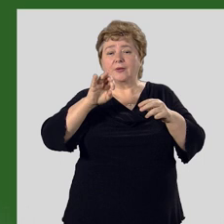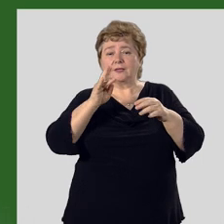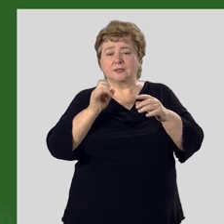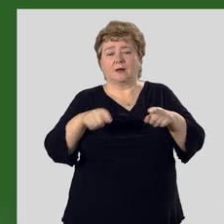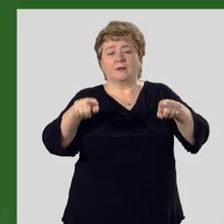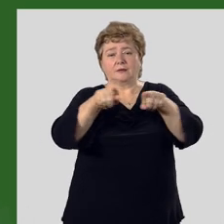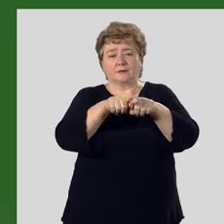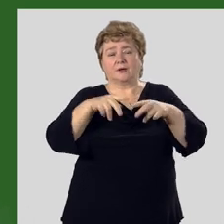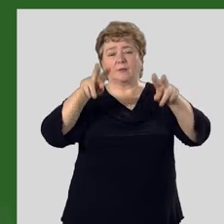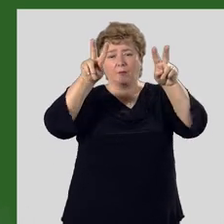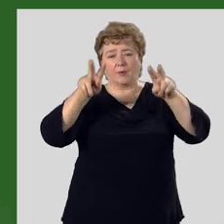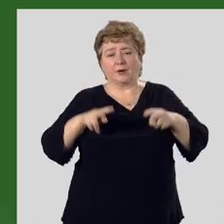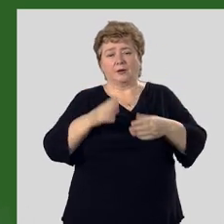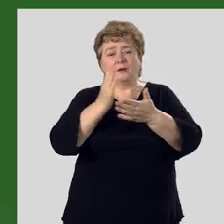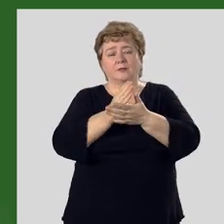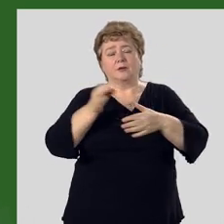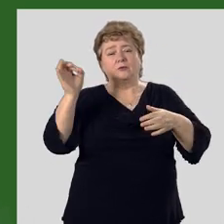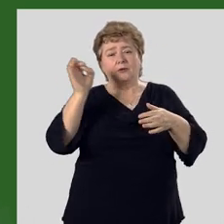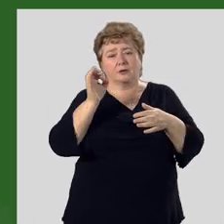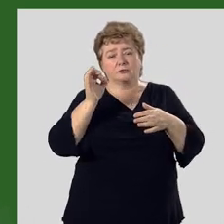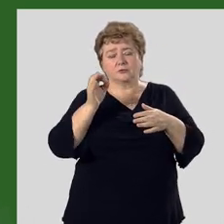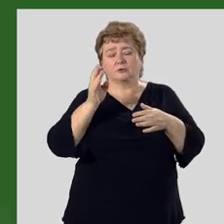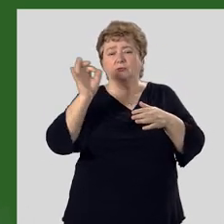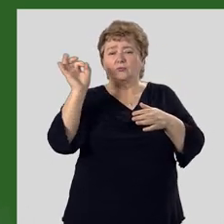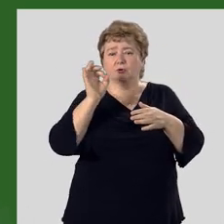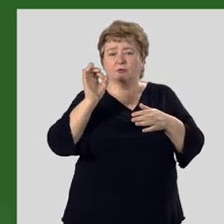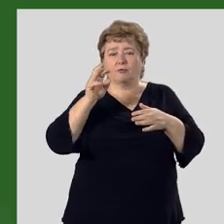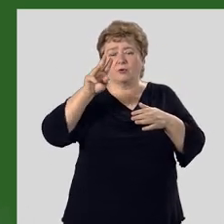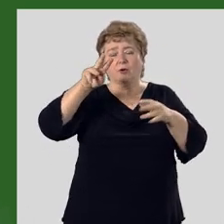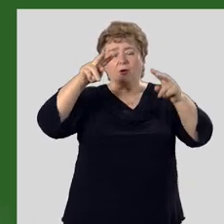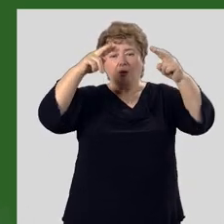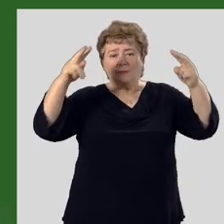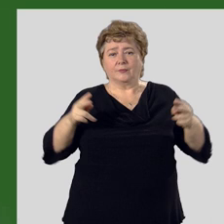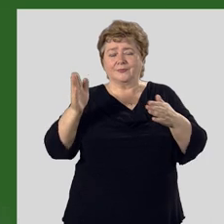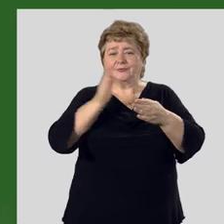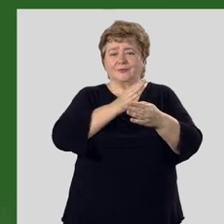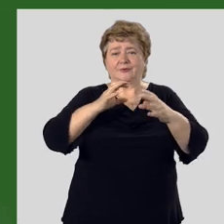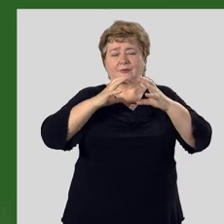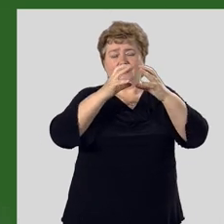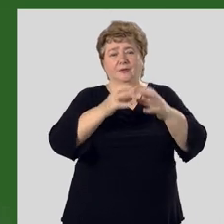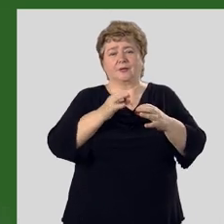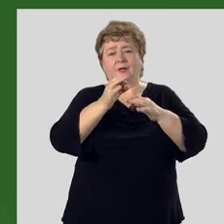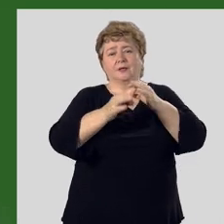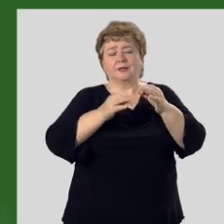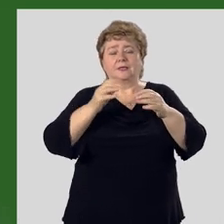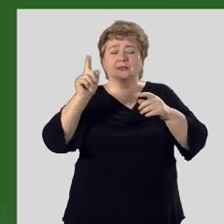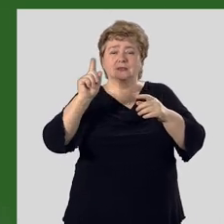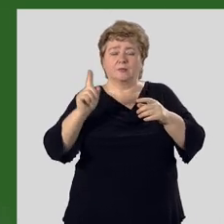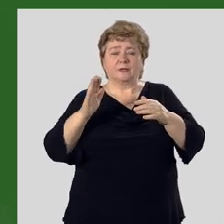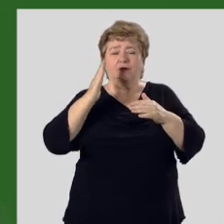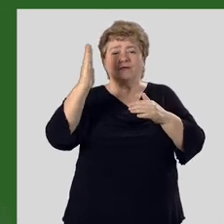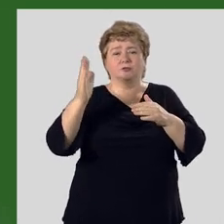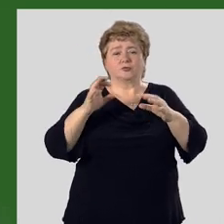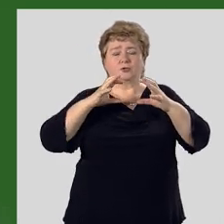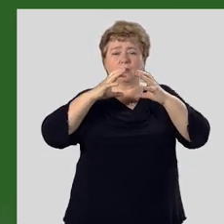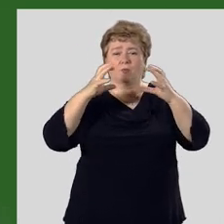Меридианы, так же, как и параллели, имеют градусы. Нулевой меридиан делит планету на западное и восточное